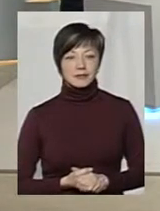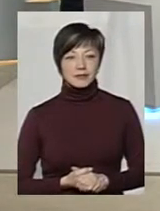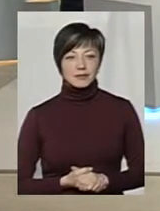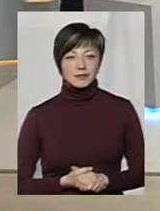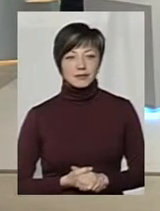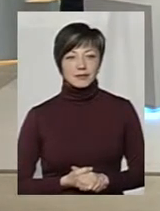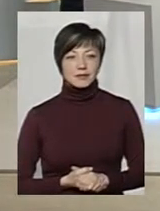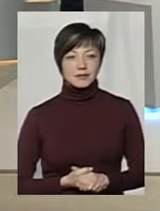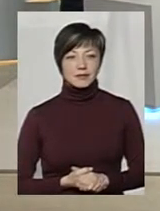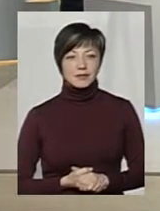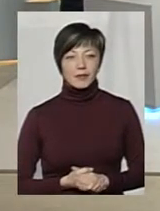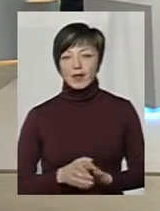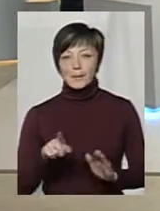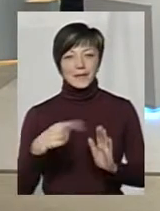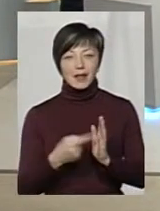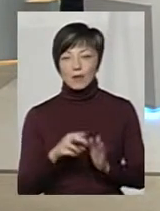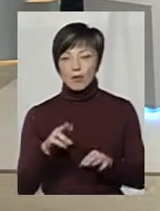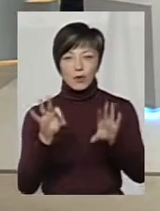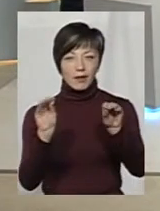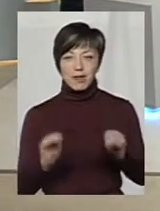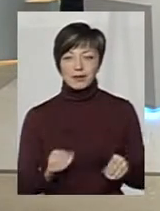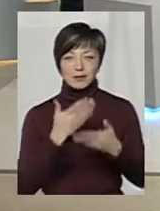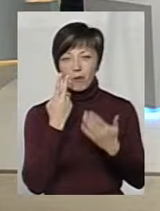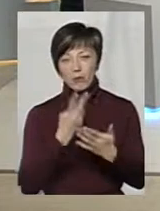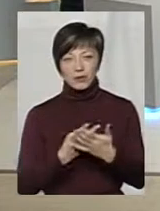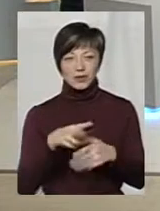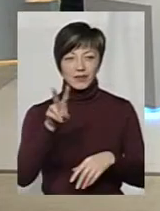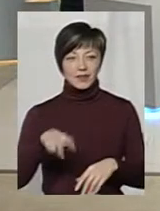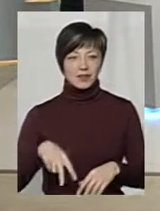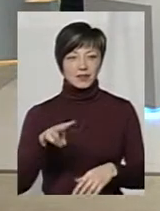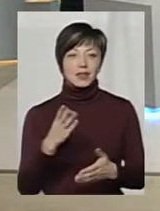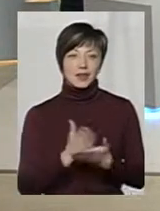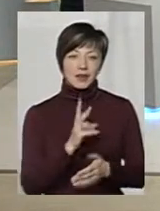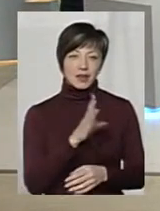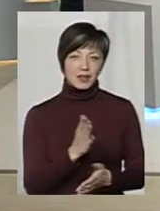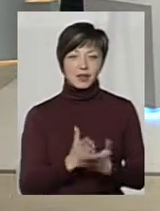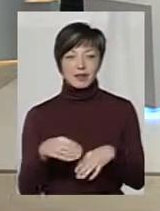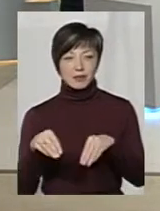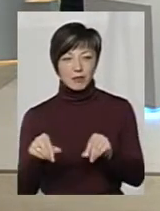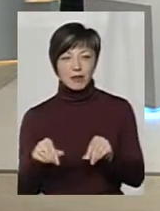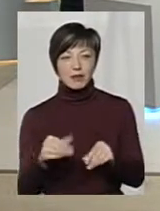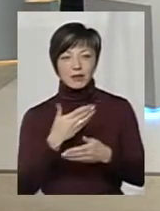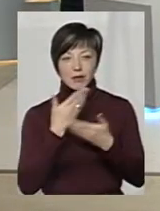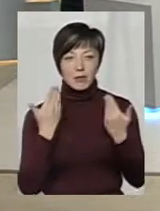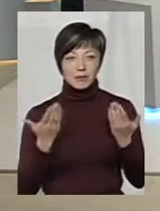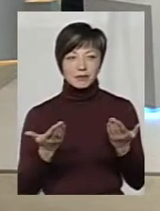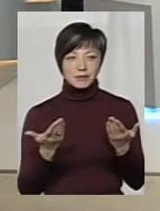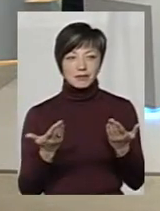запитань по декларації немає. Ну, подивилися, там є квартира, є земельні ділянки, але немає якогось